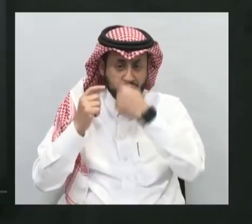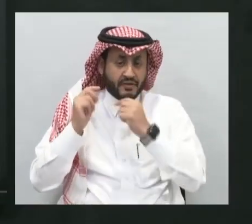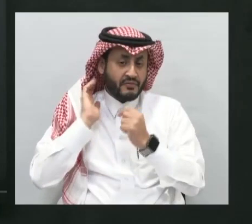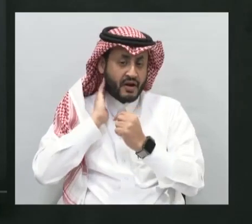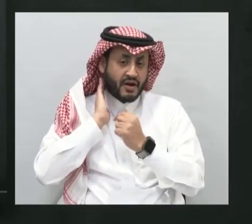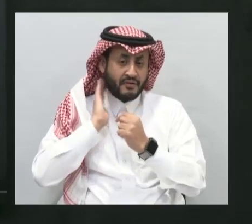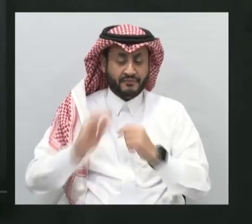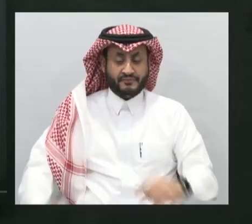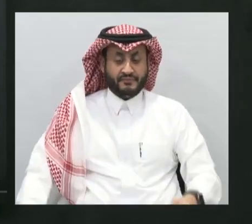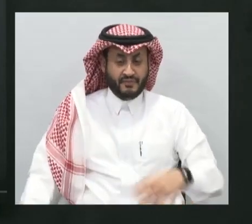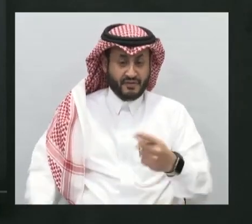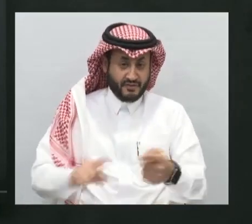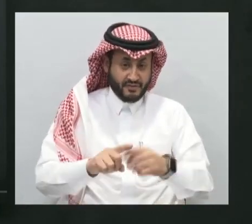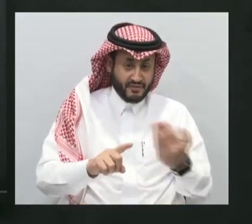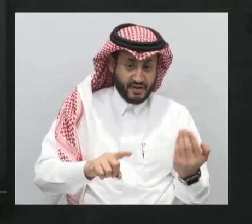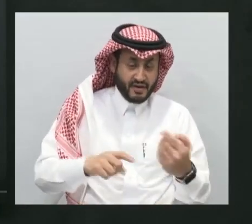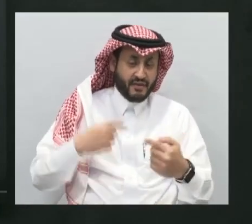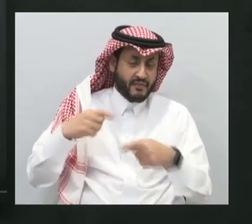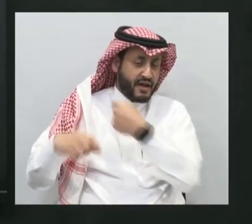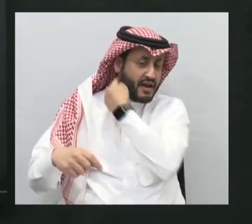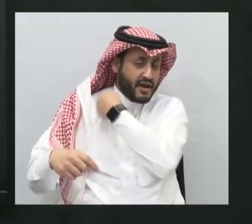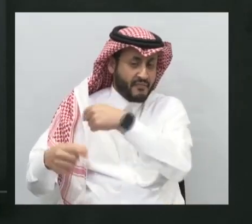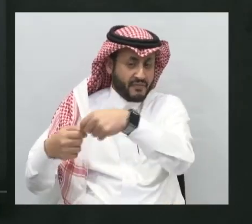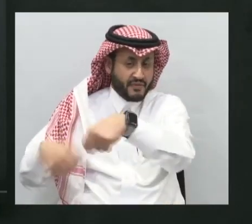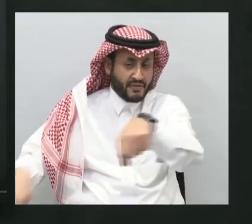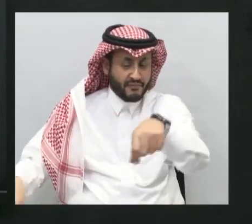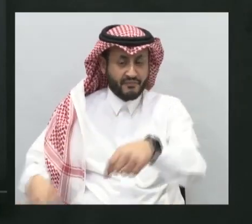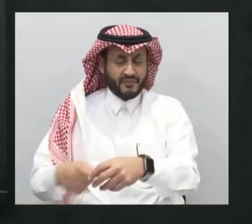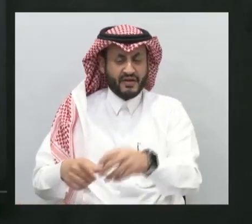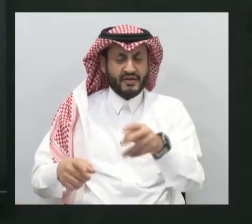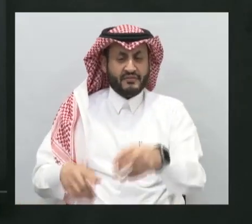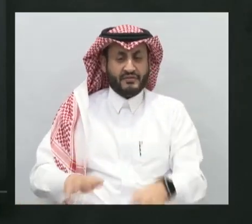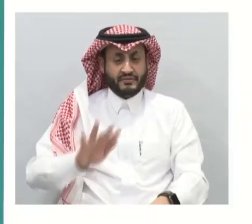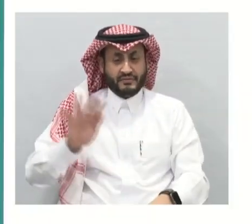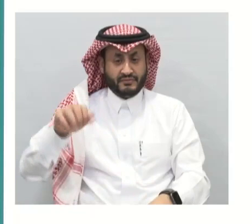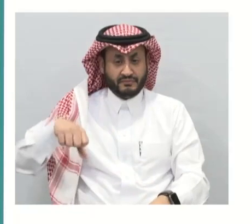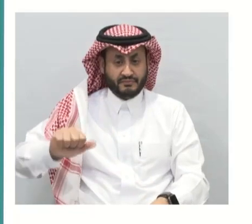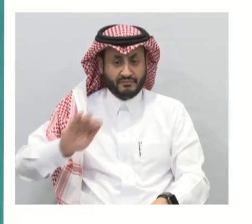فهي تتعلق بالحبل الشوكي تسمى اعصاب شوكيه